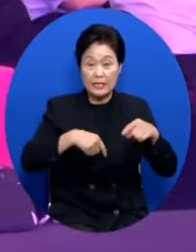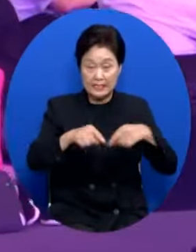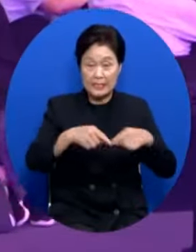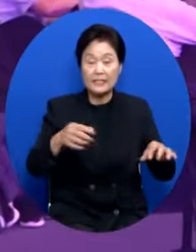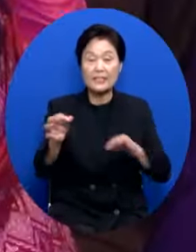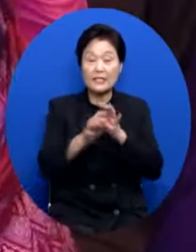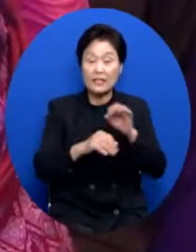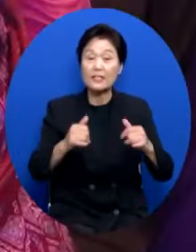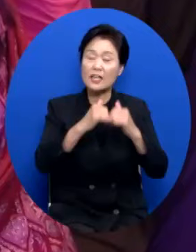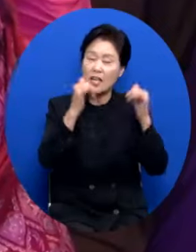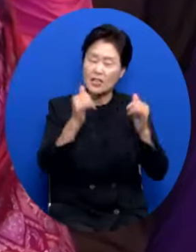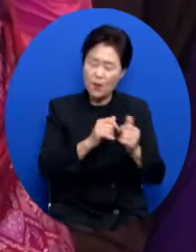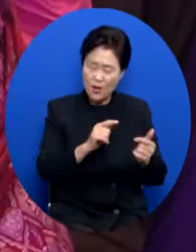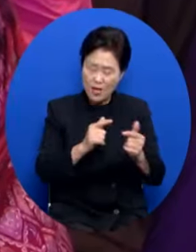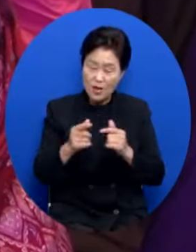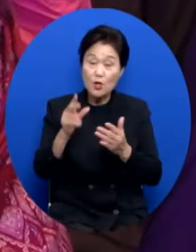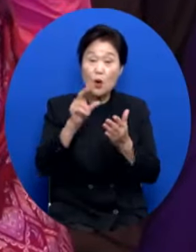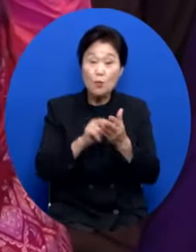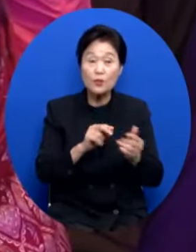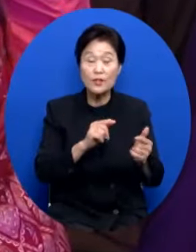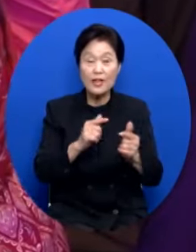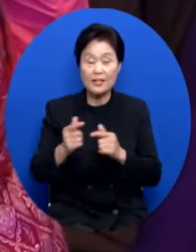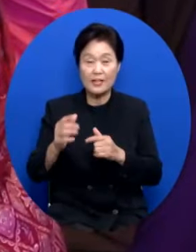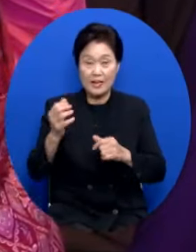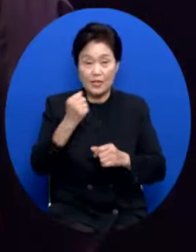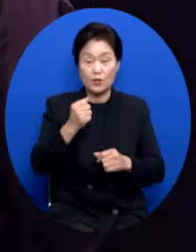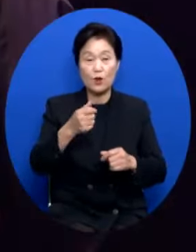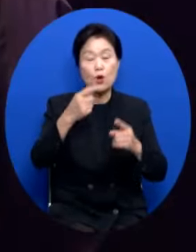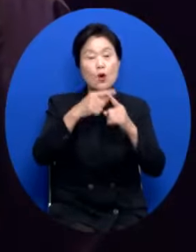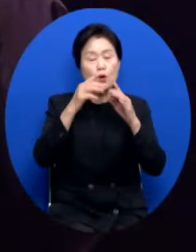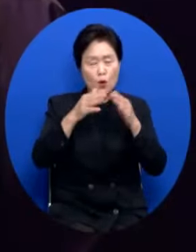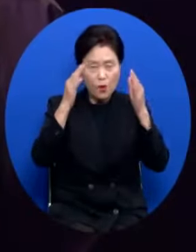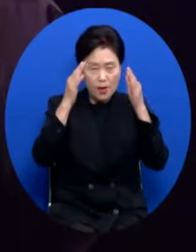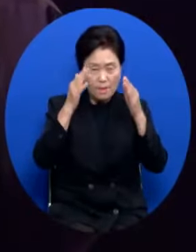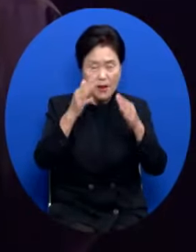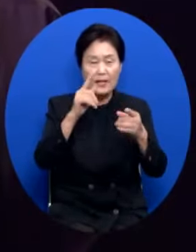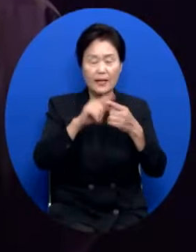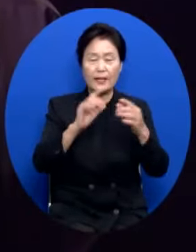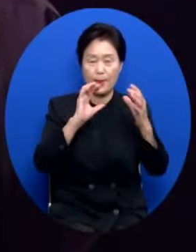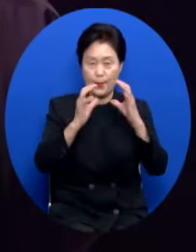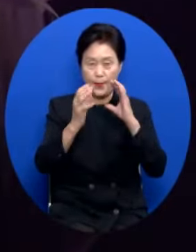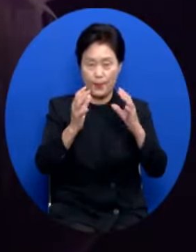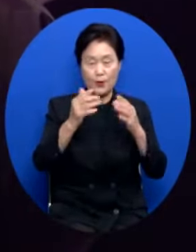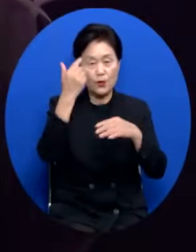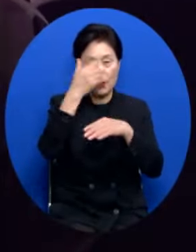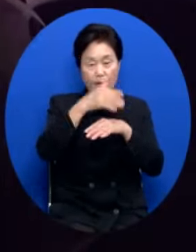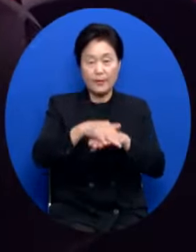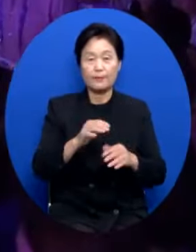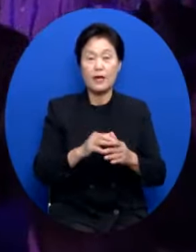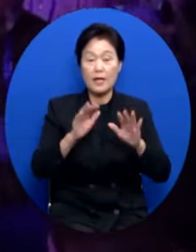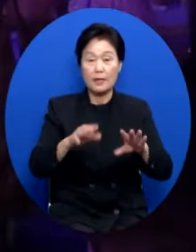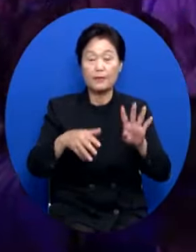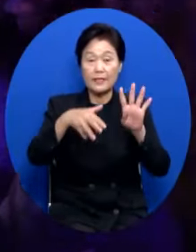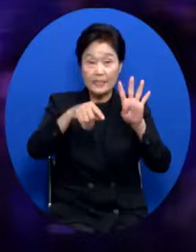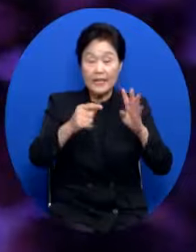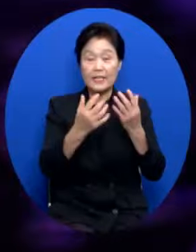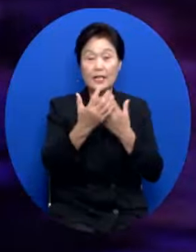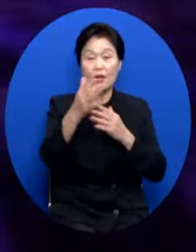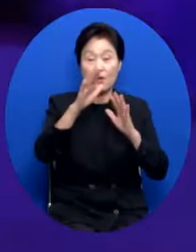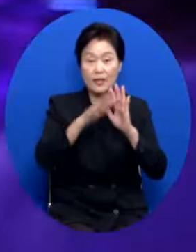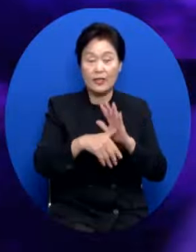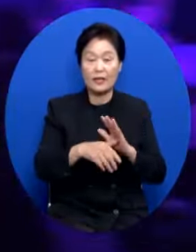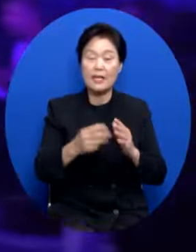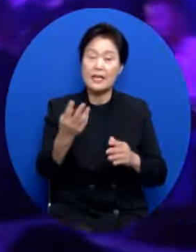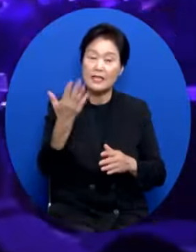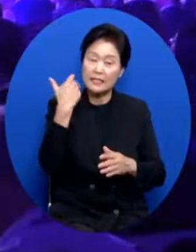이슈 속에서 교회가 나아가야 할 방향에 대해 머리를 맞댑니다. 특히나 이번 4차 로잔대회는 지난